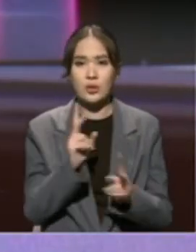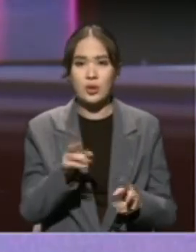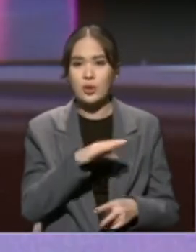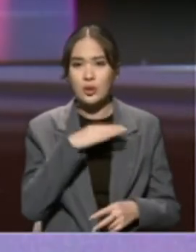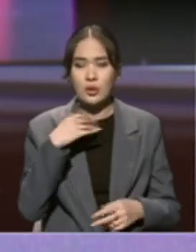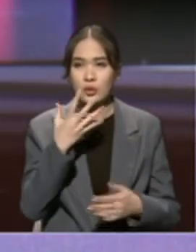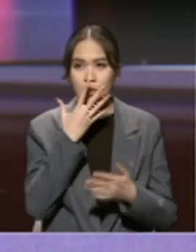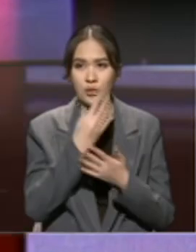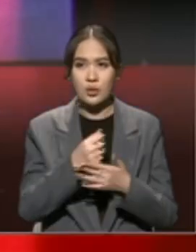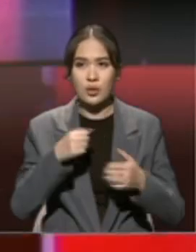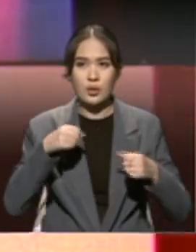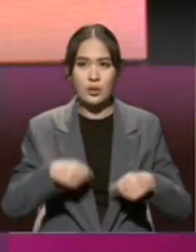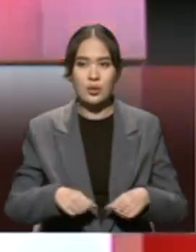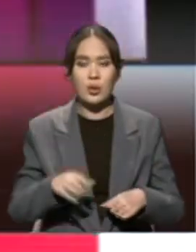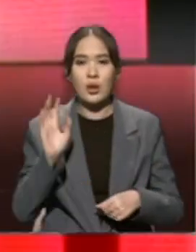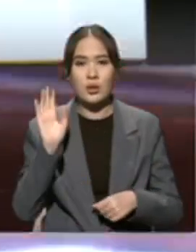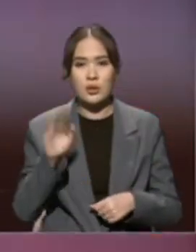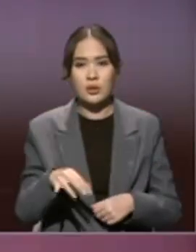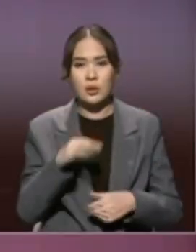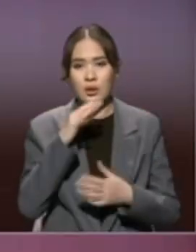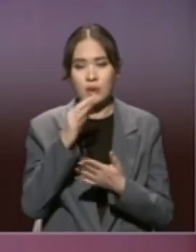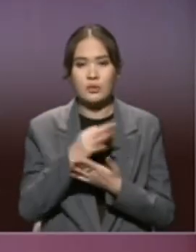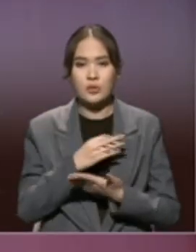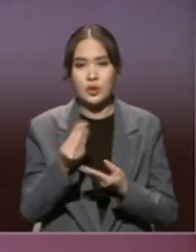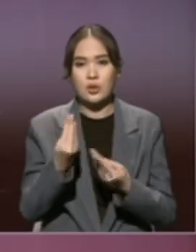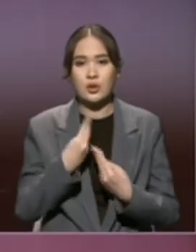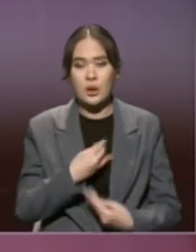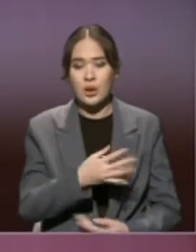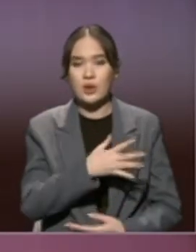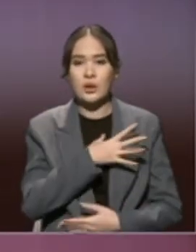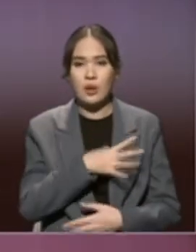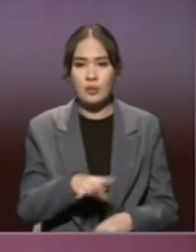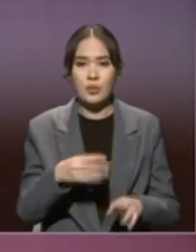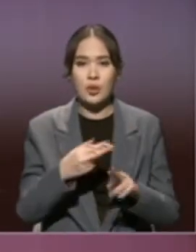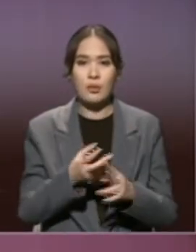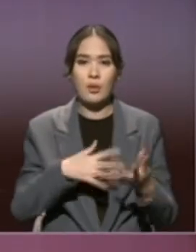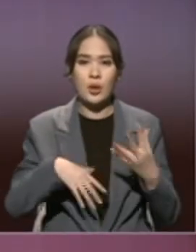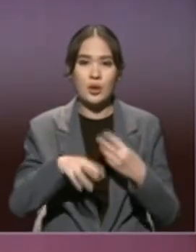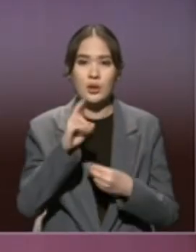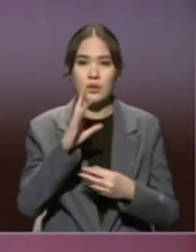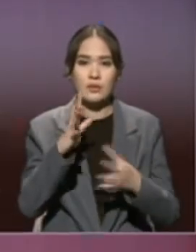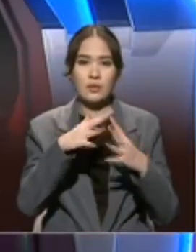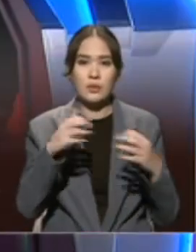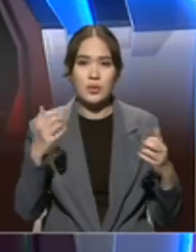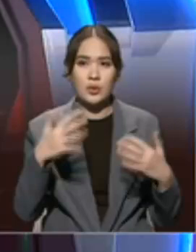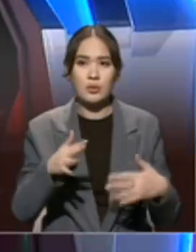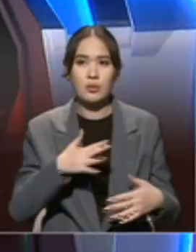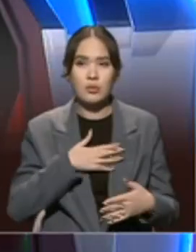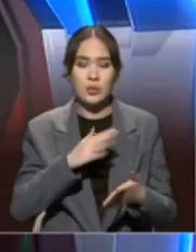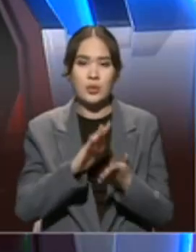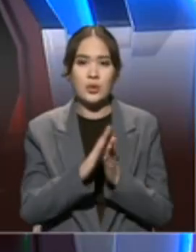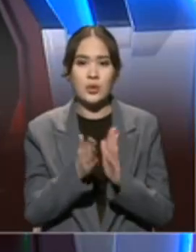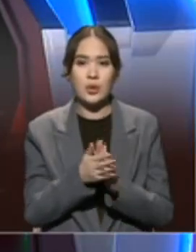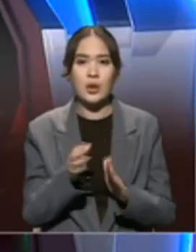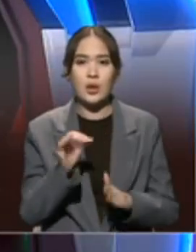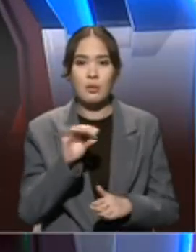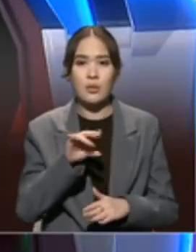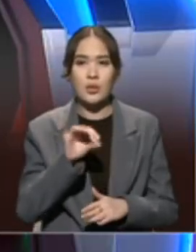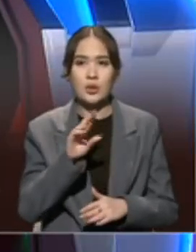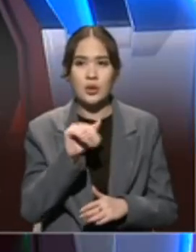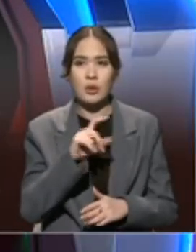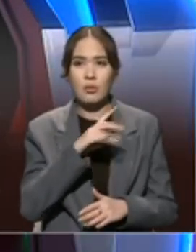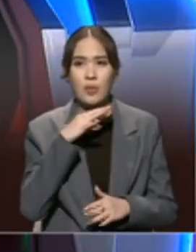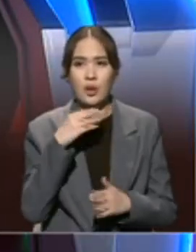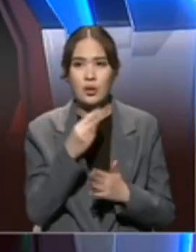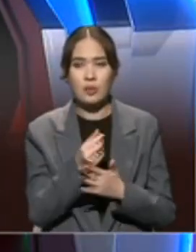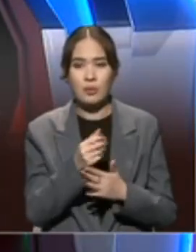құқығын қорып, маған ештеңе бермеді дейді, немесе бүкіл үйдің бәрін алып алғаннан кейін келісім шартымен, мен мына ипотекаға көп төлейтін